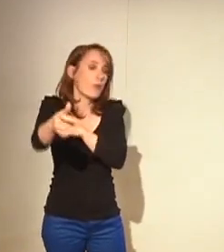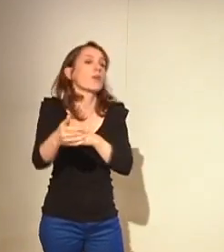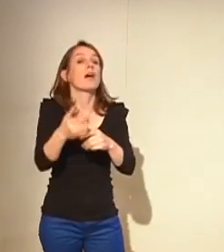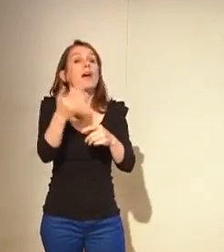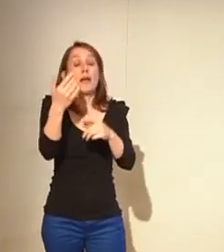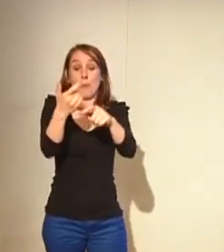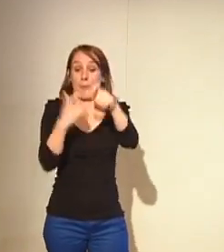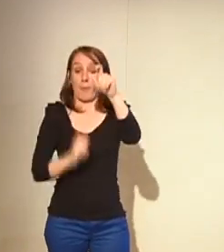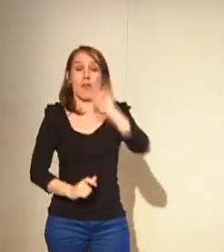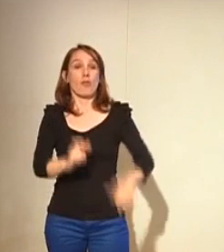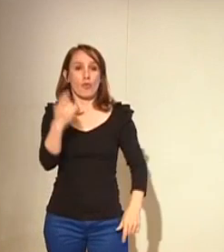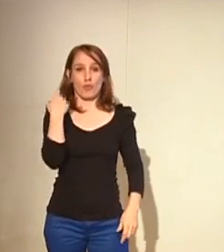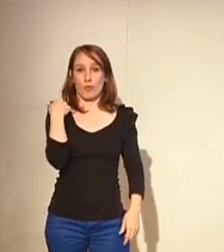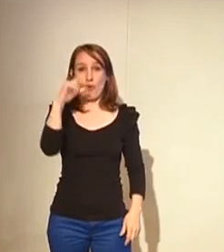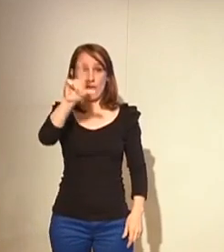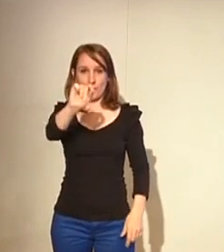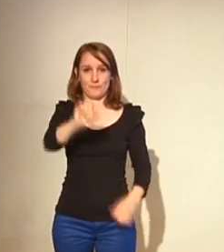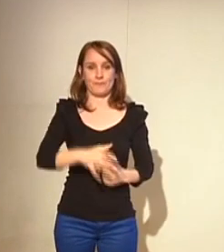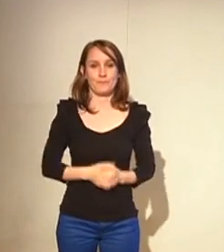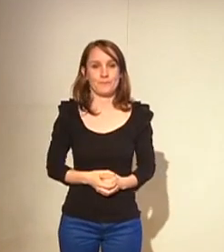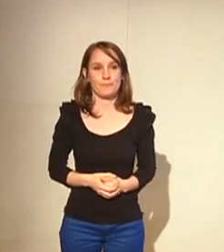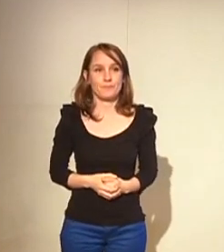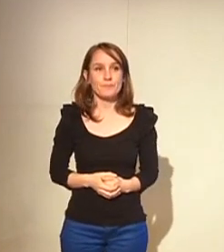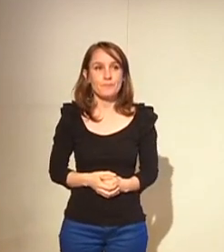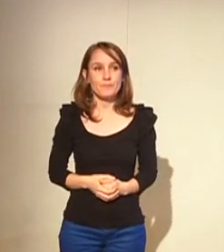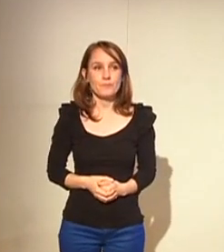délibération numéro 20